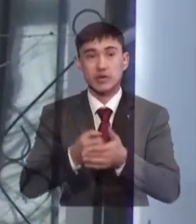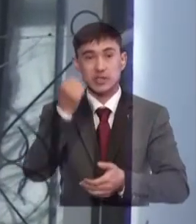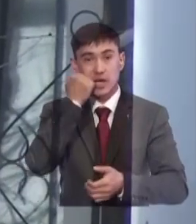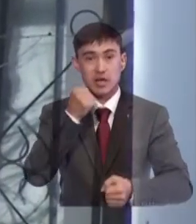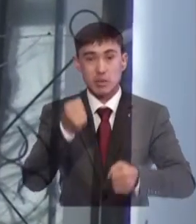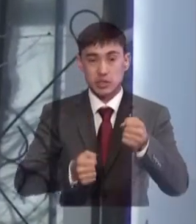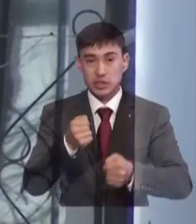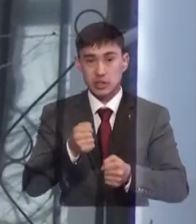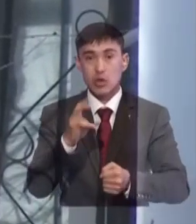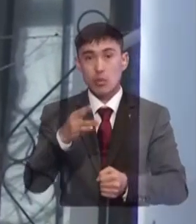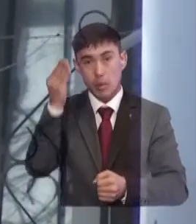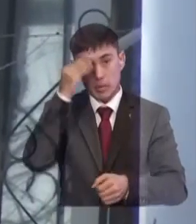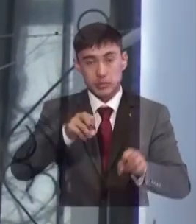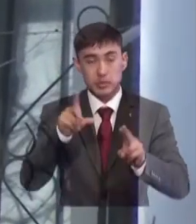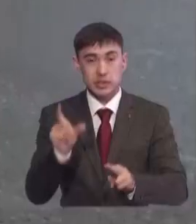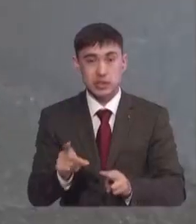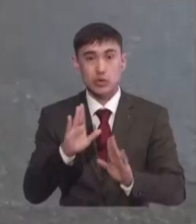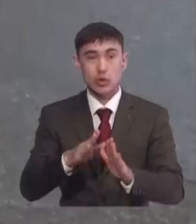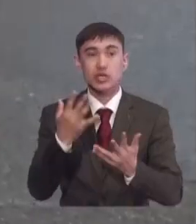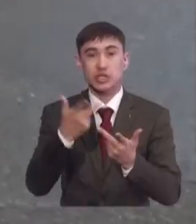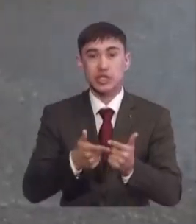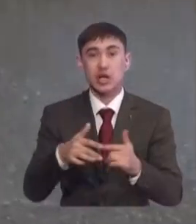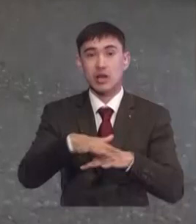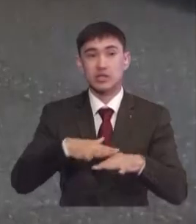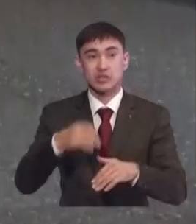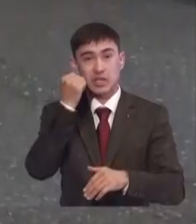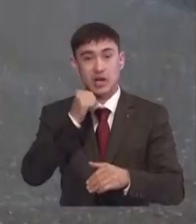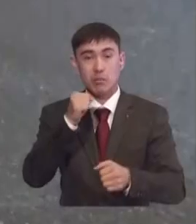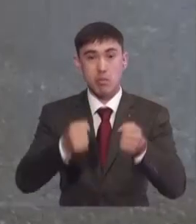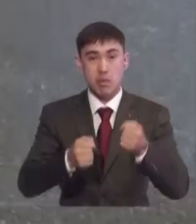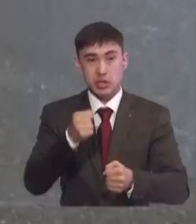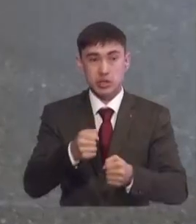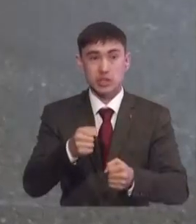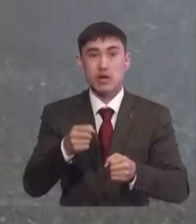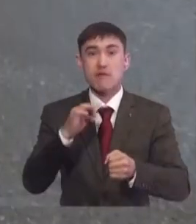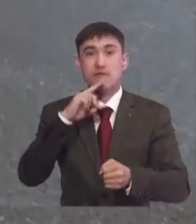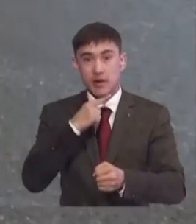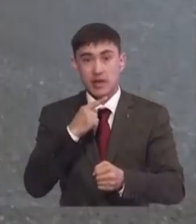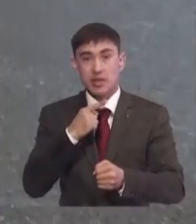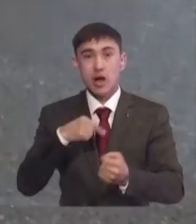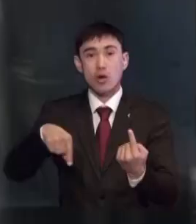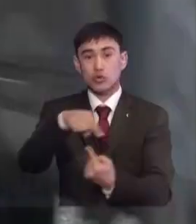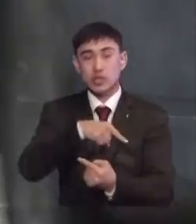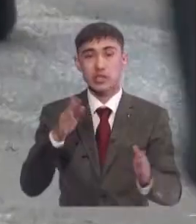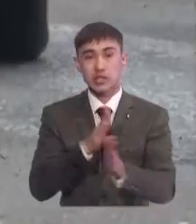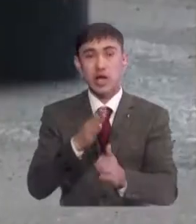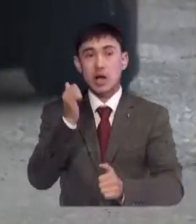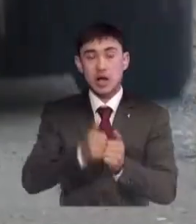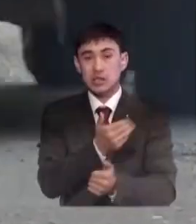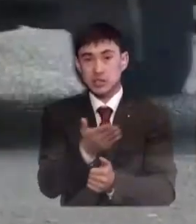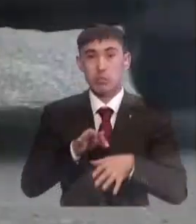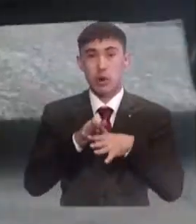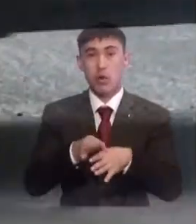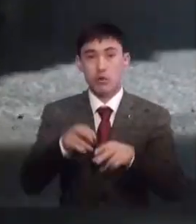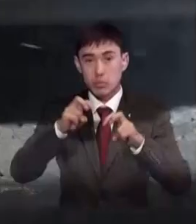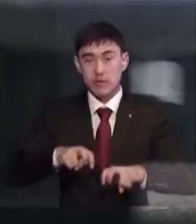старые машины. Однако, по мнению экспертов, только считанное количество старых автомобилей приносит вред окружающей среде, ведь каждый из них